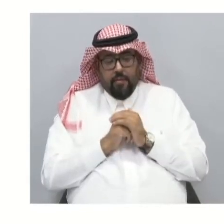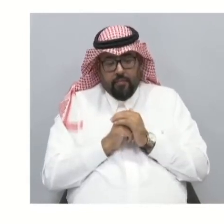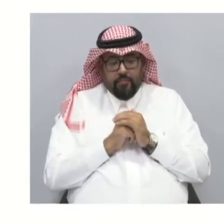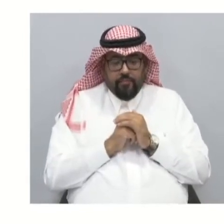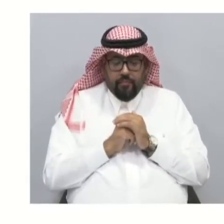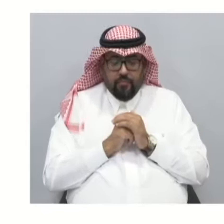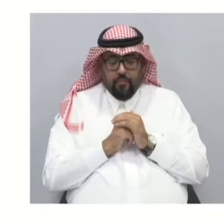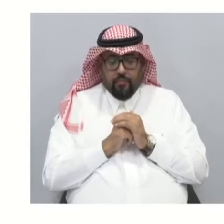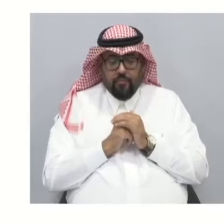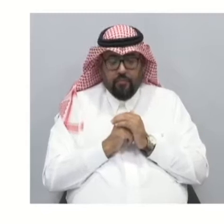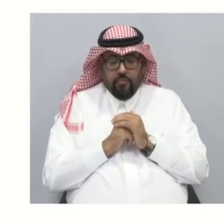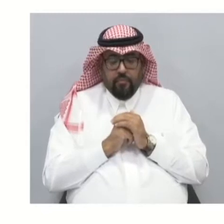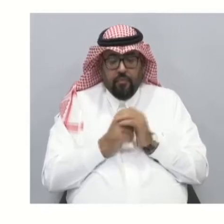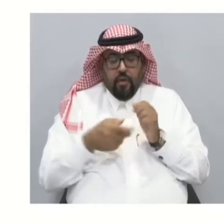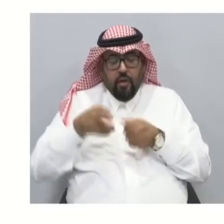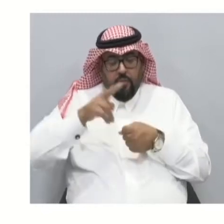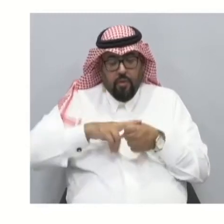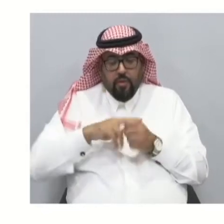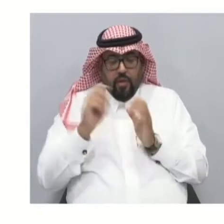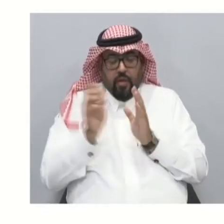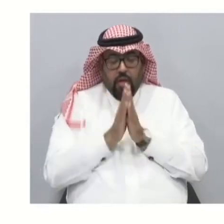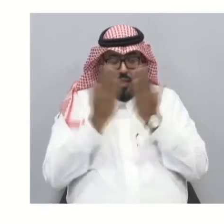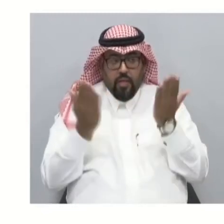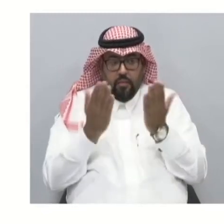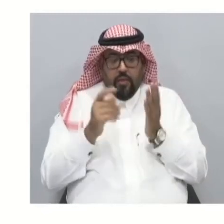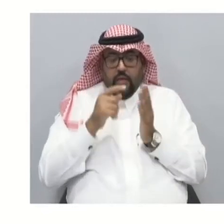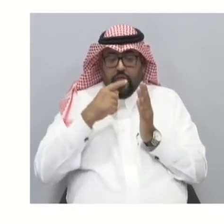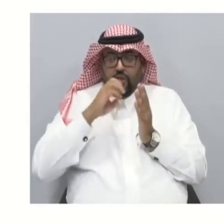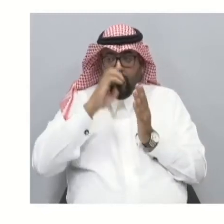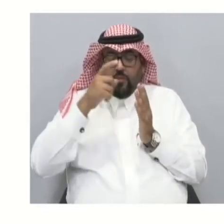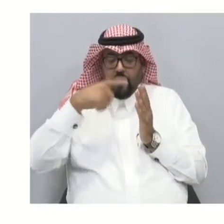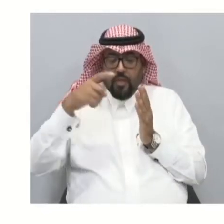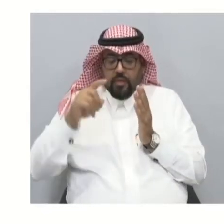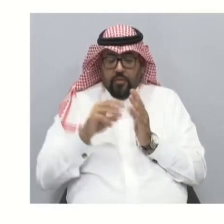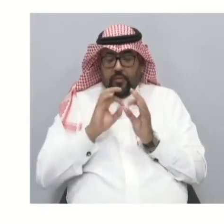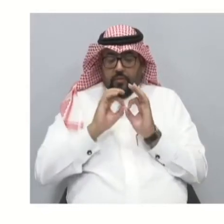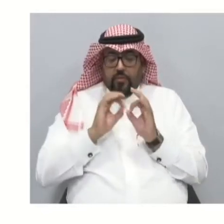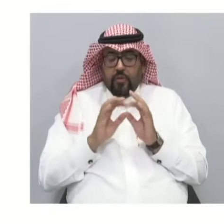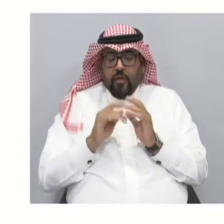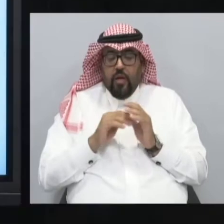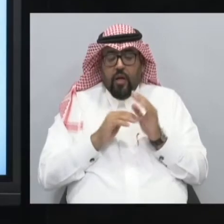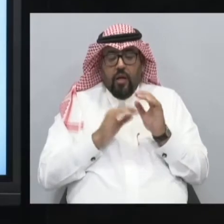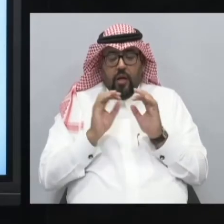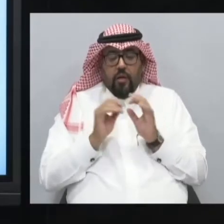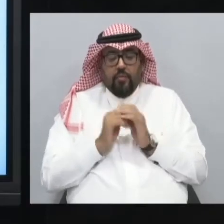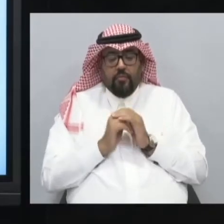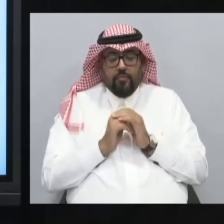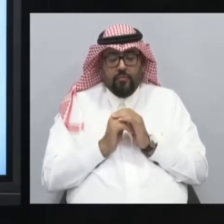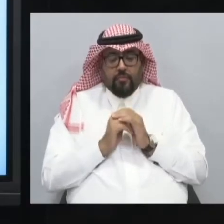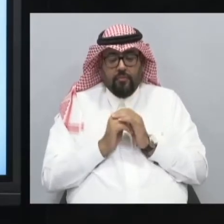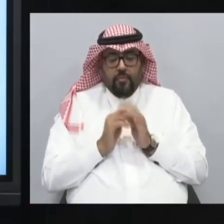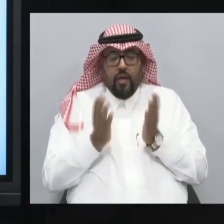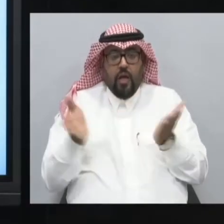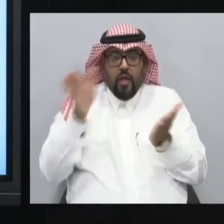بعد ذلك هنا العودة للكتاب للتأكد من صحة الإجابة وتمامها، ما هي هذه الخطوة؟ ثم